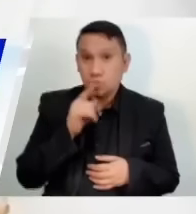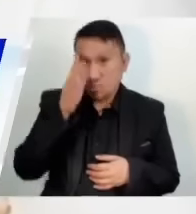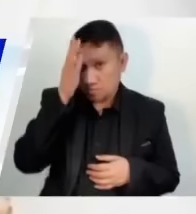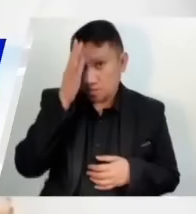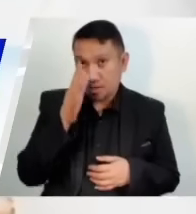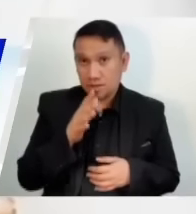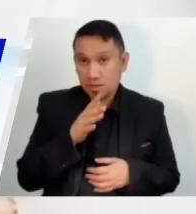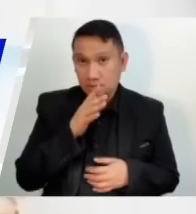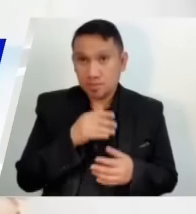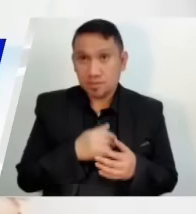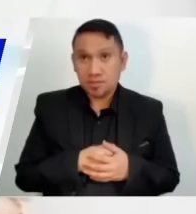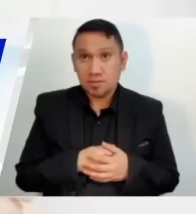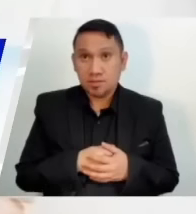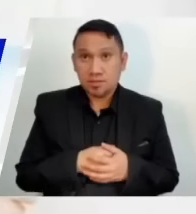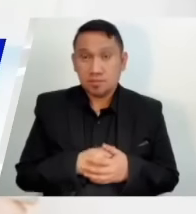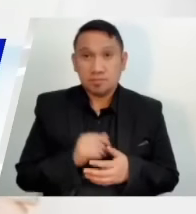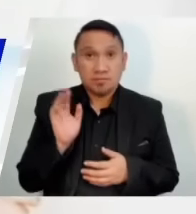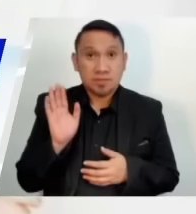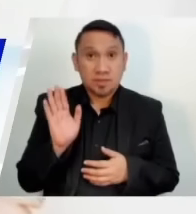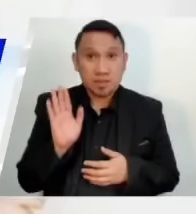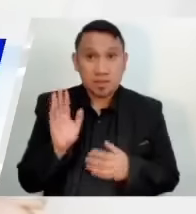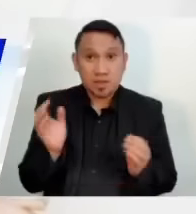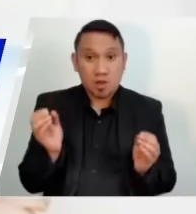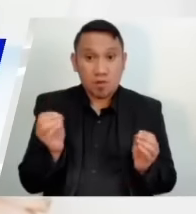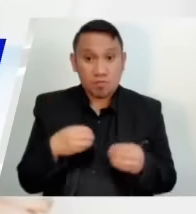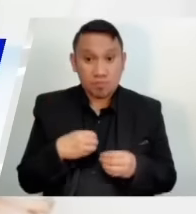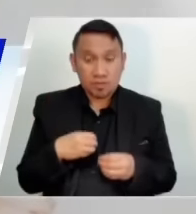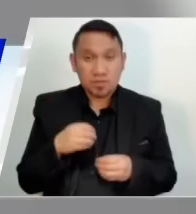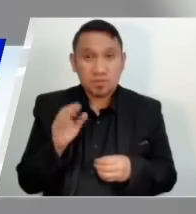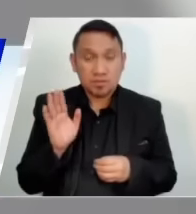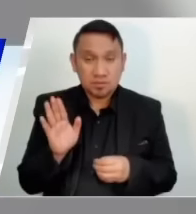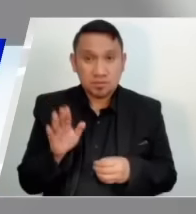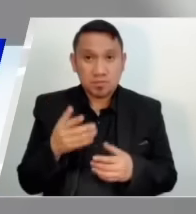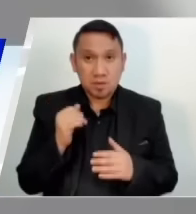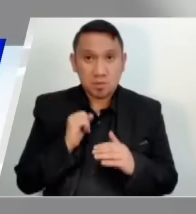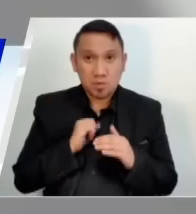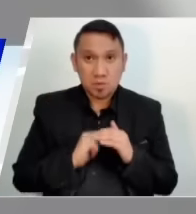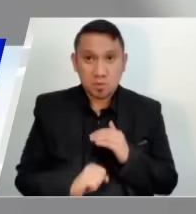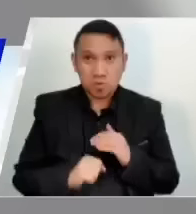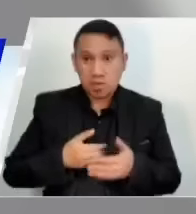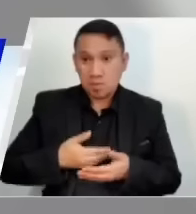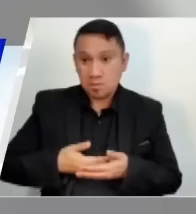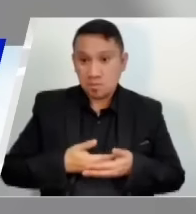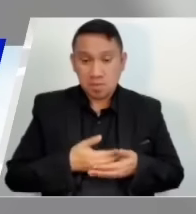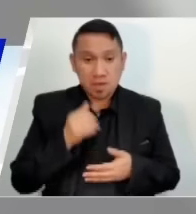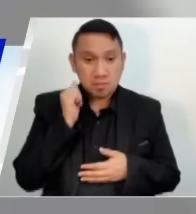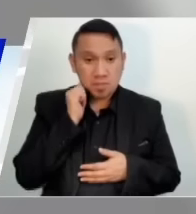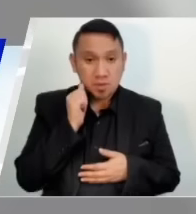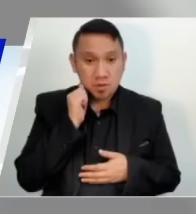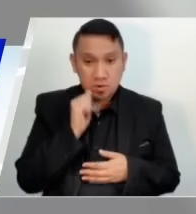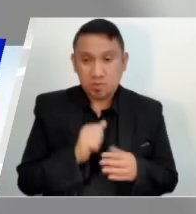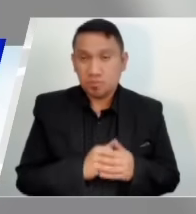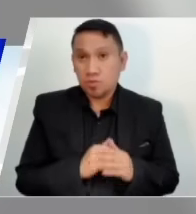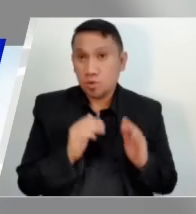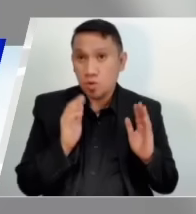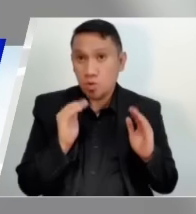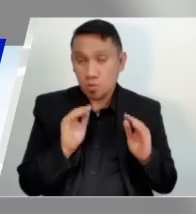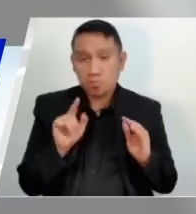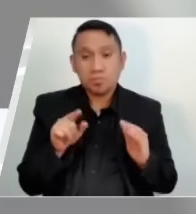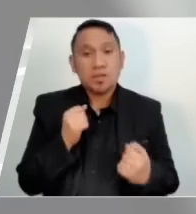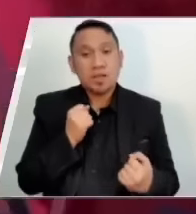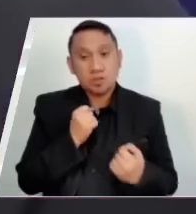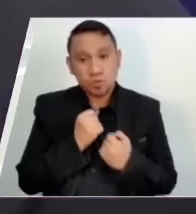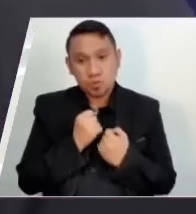Kinumpirma mismo ng agency ni Seung-gi ang pagsilang sa kanilang baby girl. Umaasa sila ng love and support mula sa